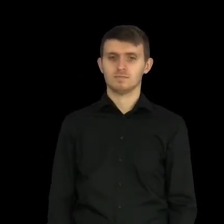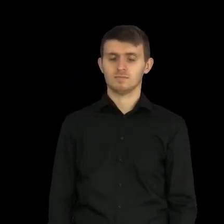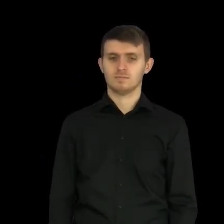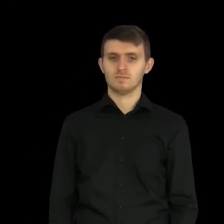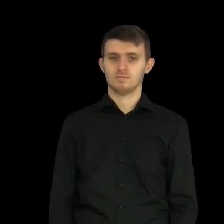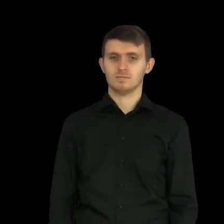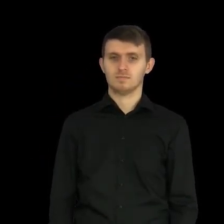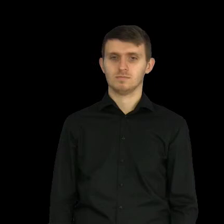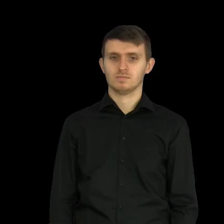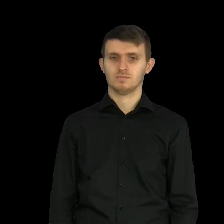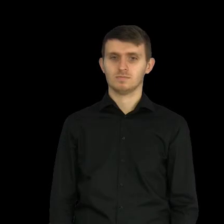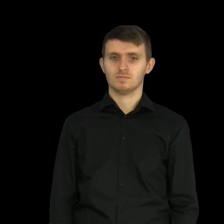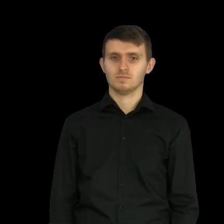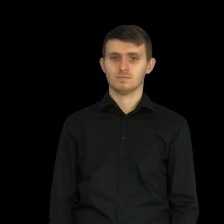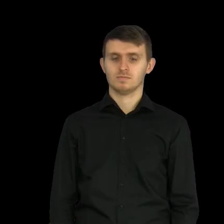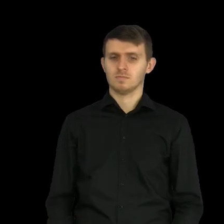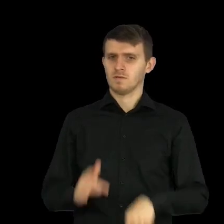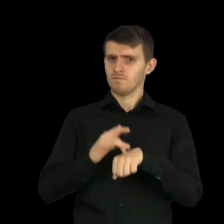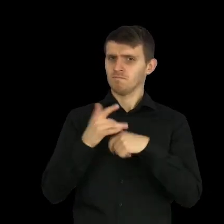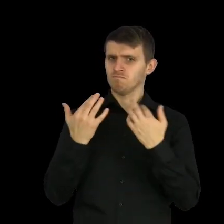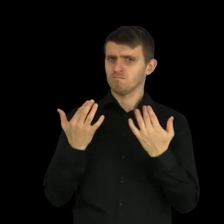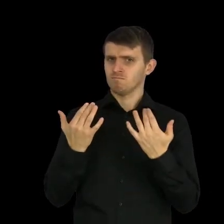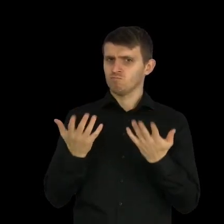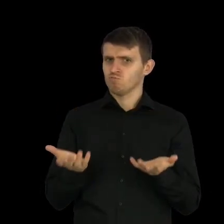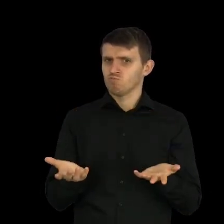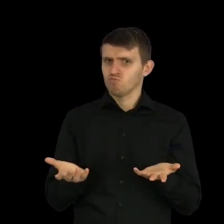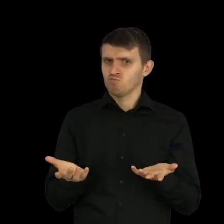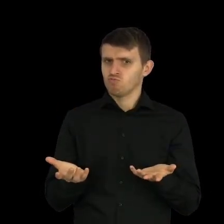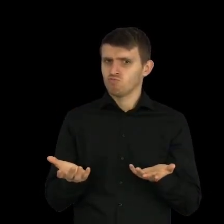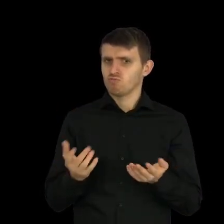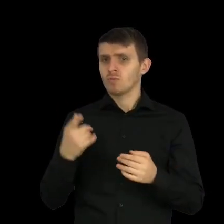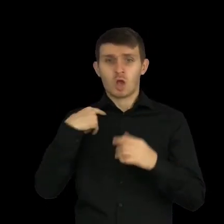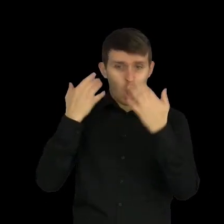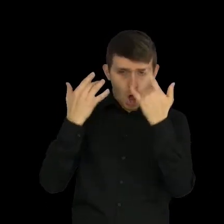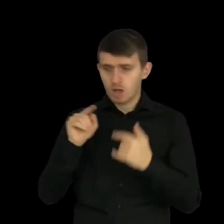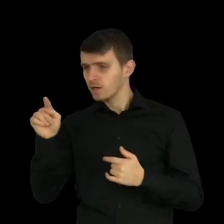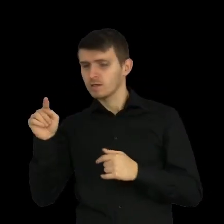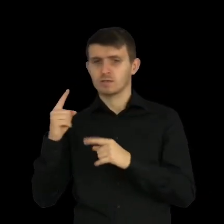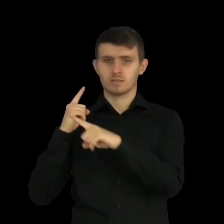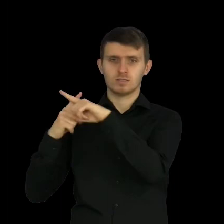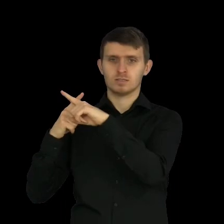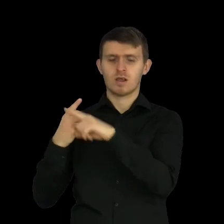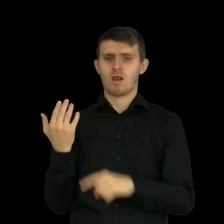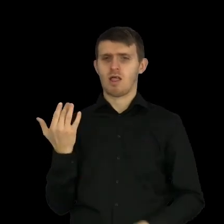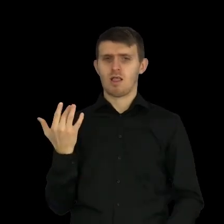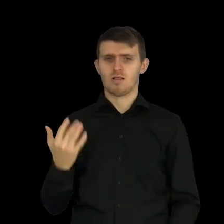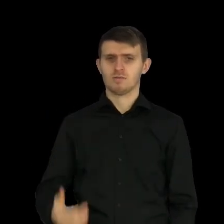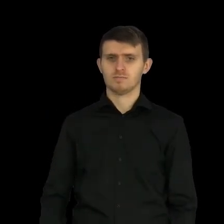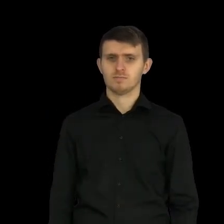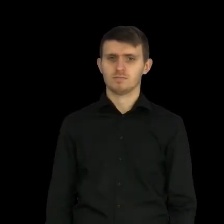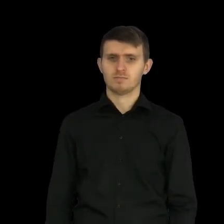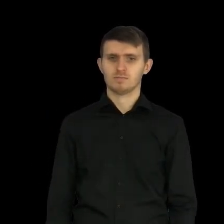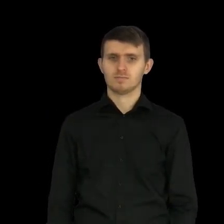odejmuje dwukrotność tejże liczby jaki będzie wynik Ile x-ów będę miał po tej